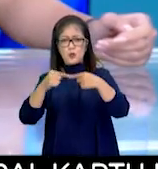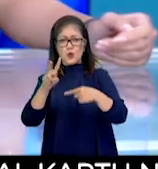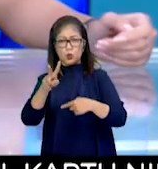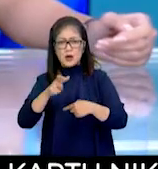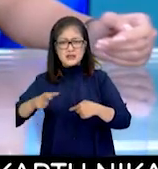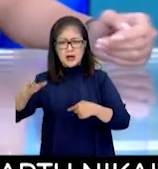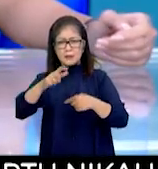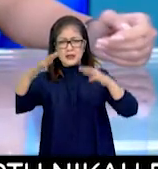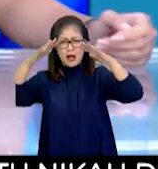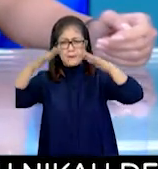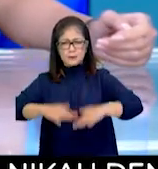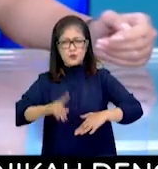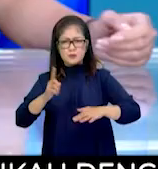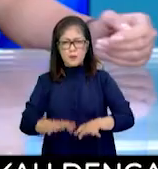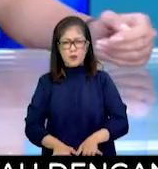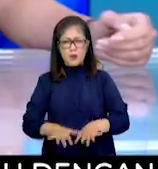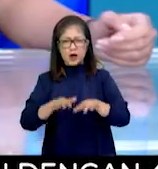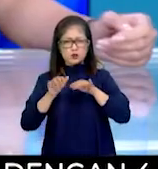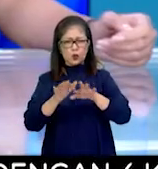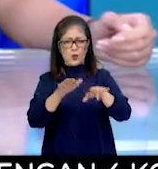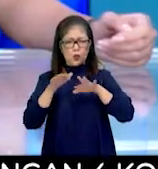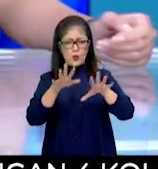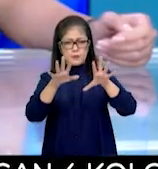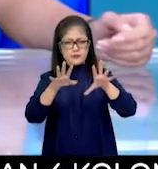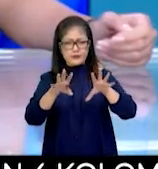Derasnya banjir bandang membuat sejumlah rumah di kawasan ini terkikis.